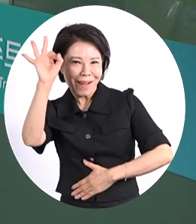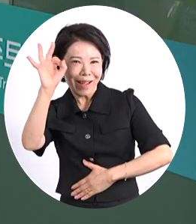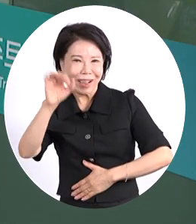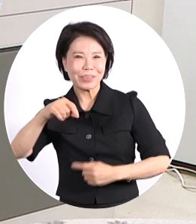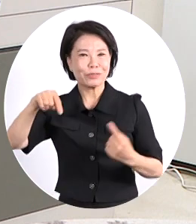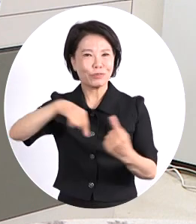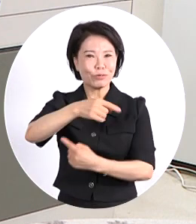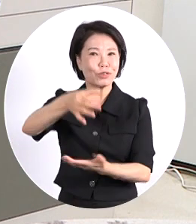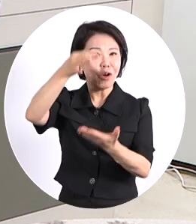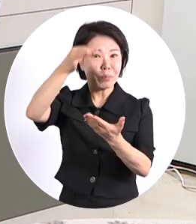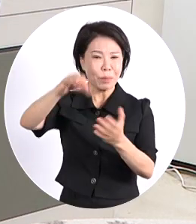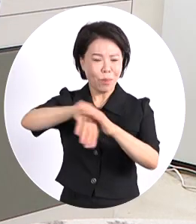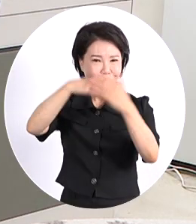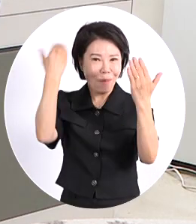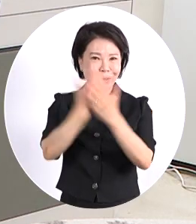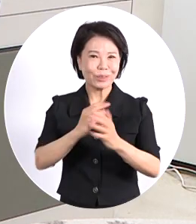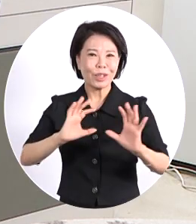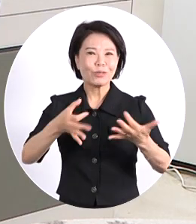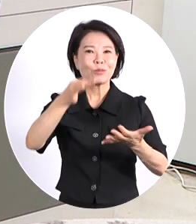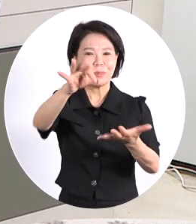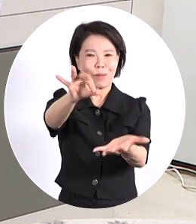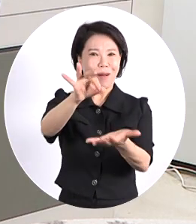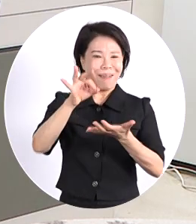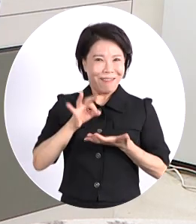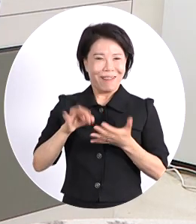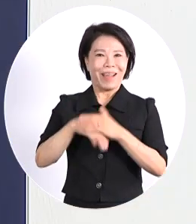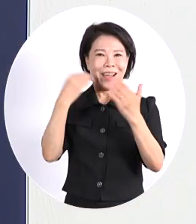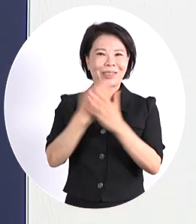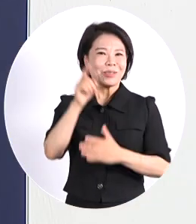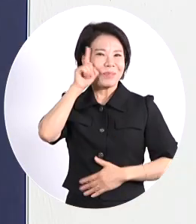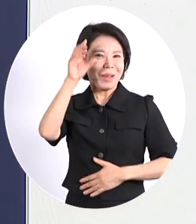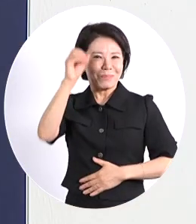국립제주트라우마치유센터 운영비의 전액 국비 지원 근거가 마련됐습니다.